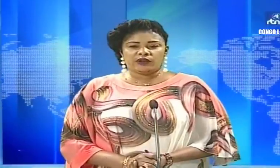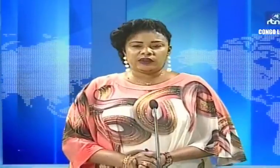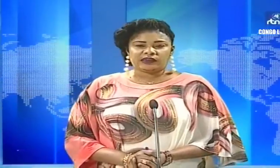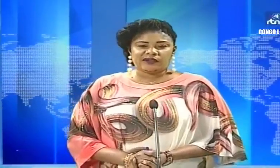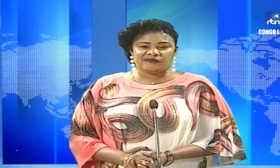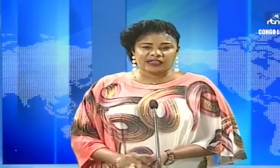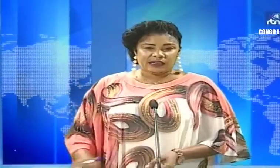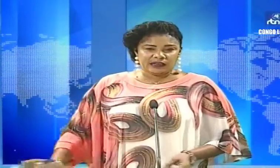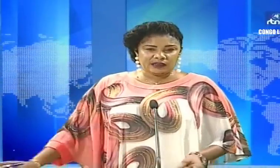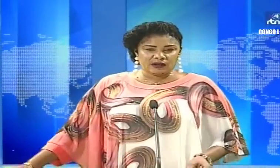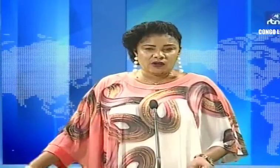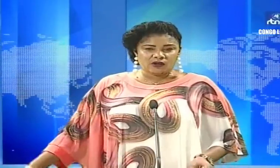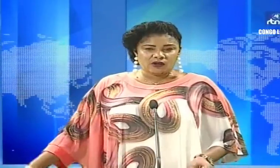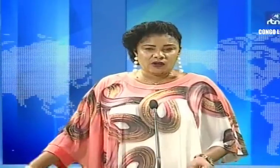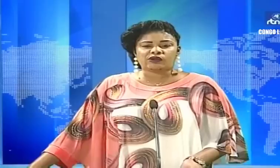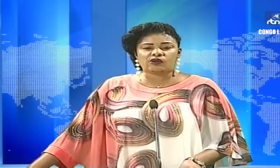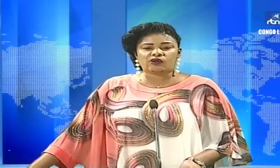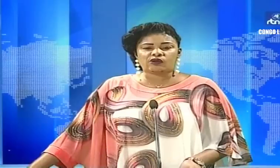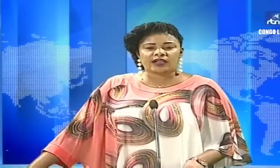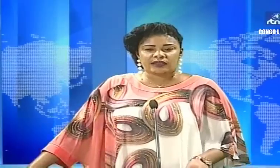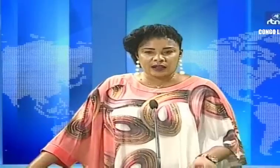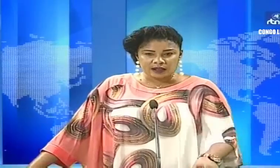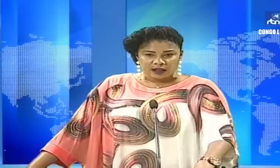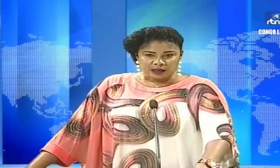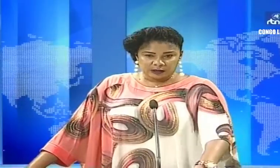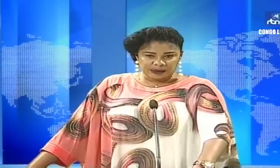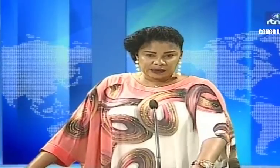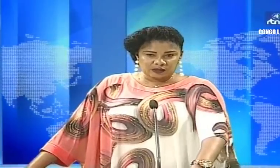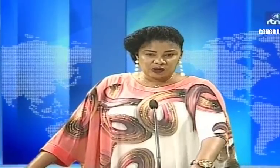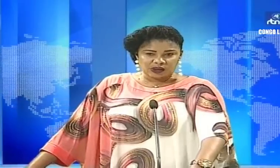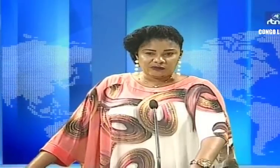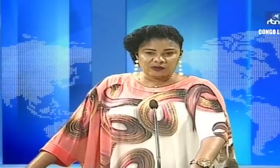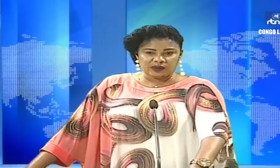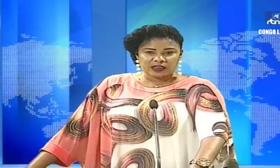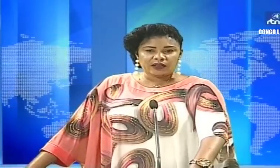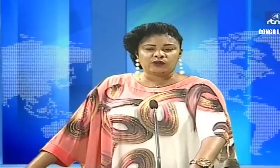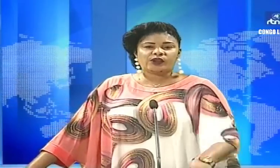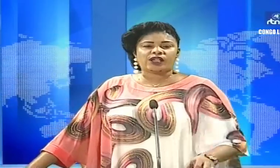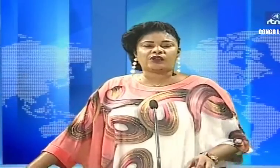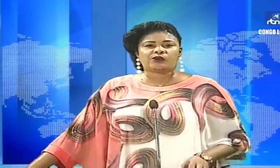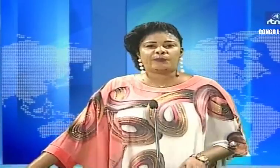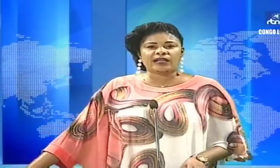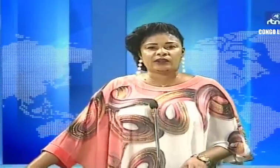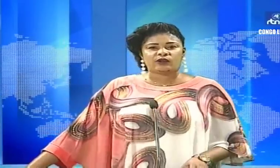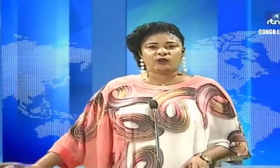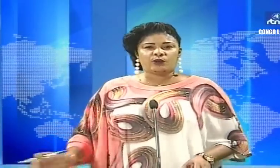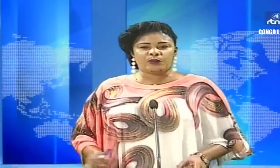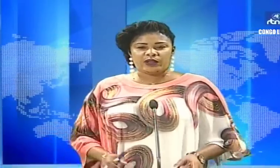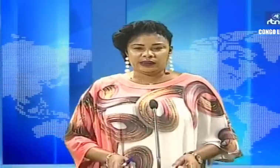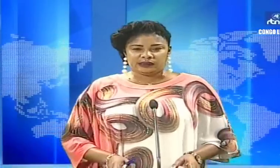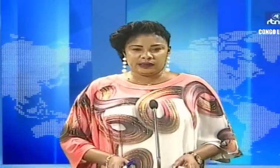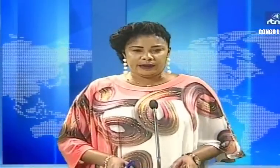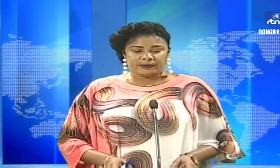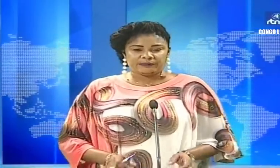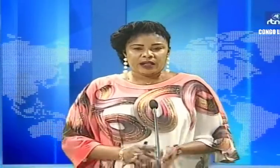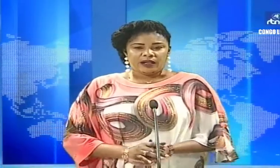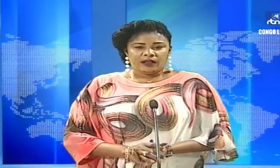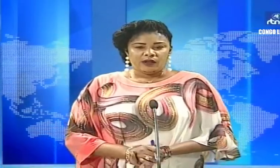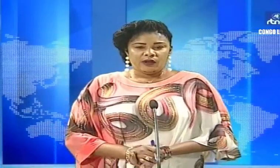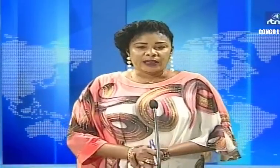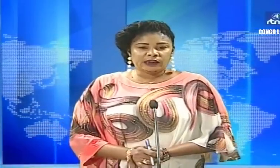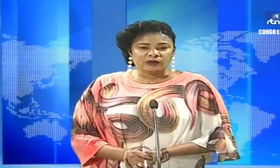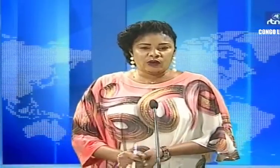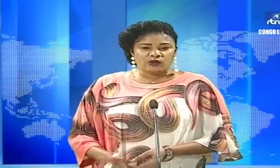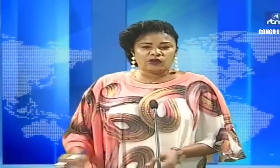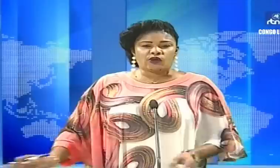homologue Salva Kiir, confirmation du mandataire spécial du chef de l'État déjà sur place depuis hier.